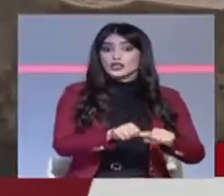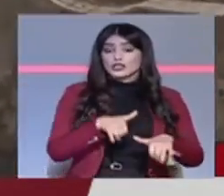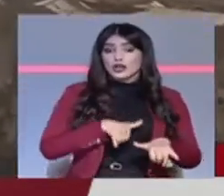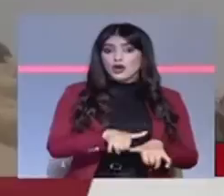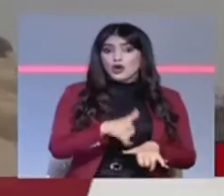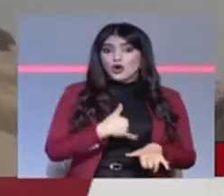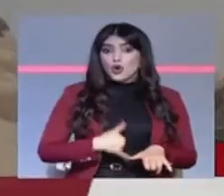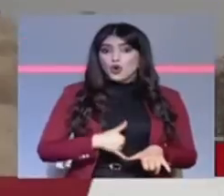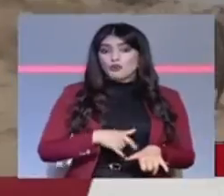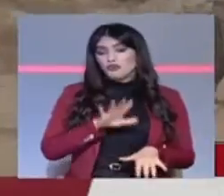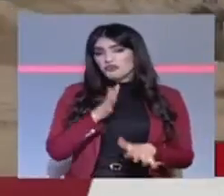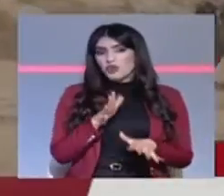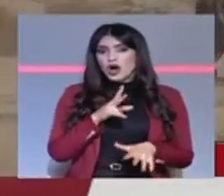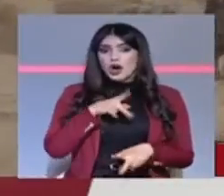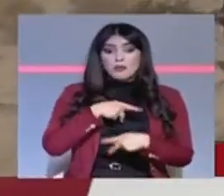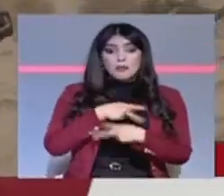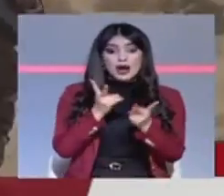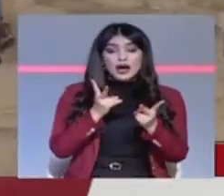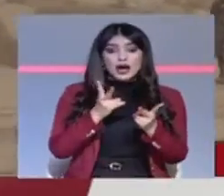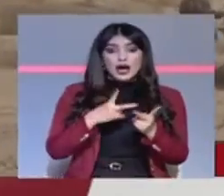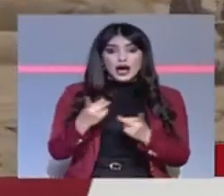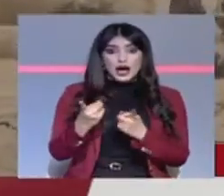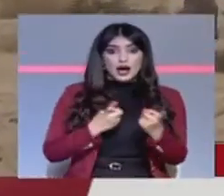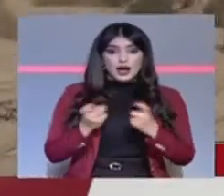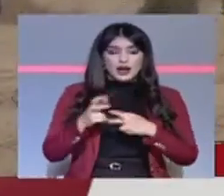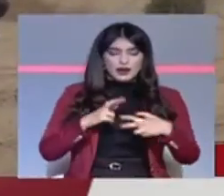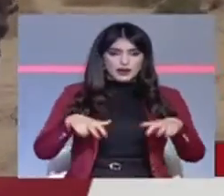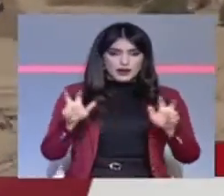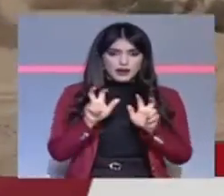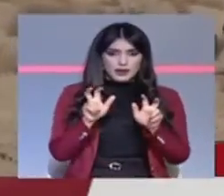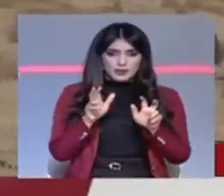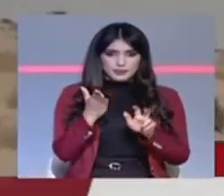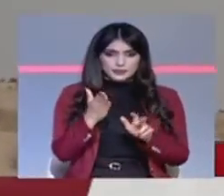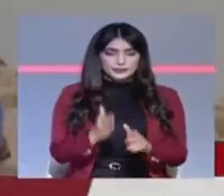الطريه حسبما اوردت مصادر اعلاميه